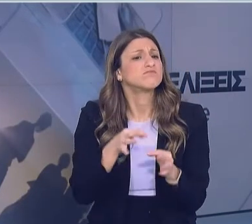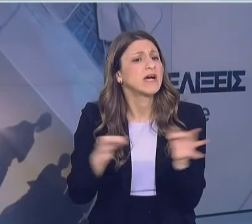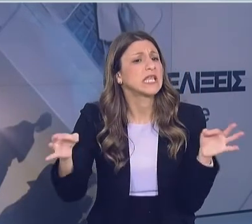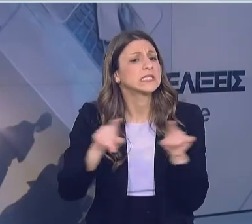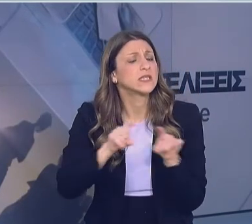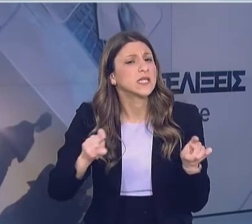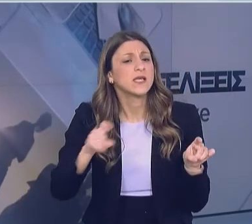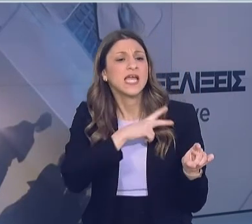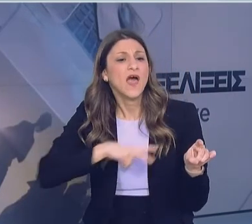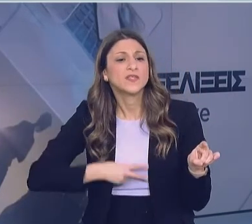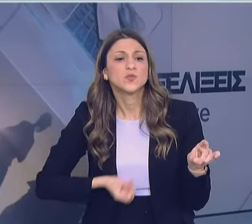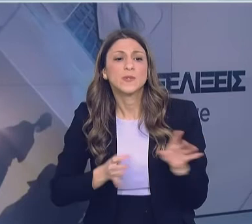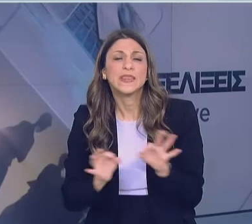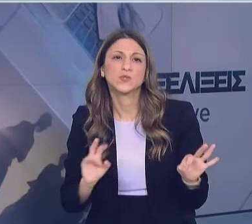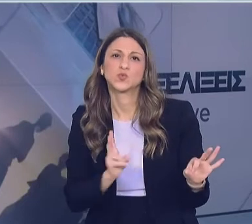συμβουλεύσετε?